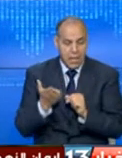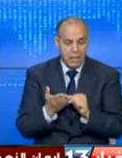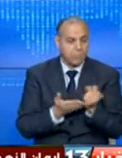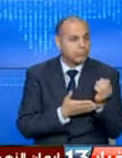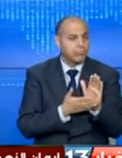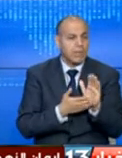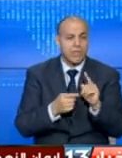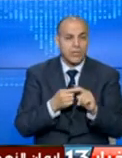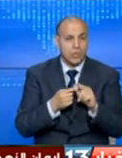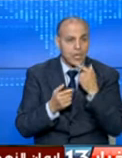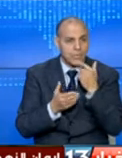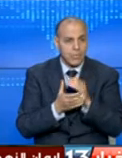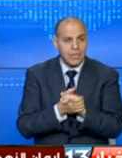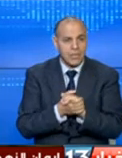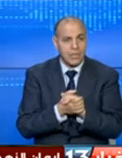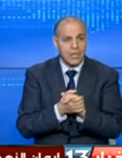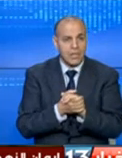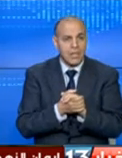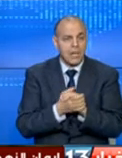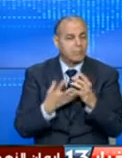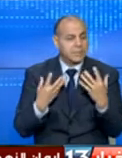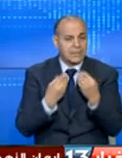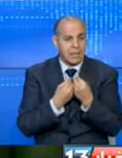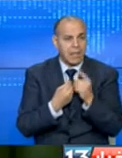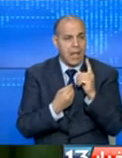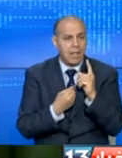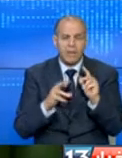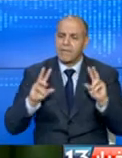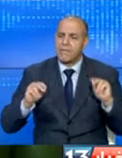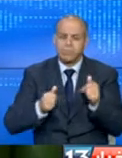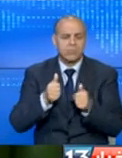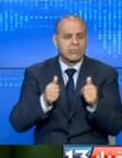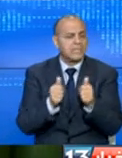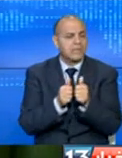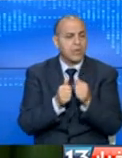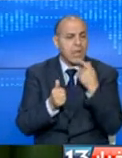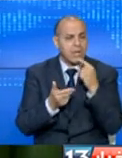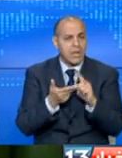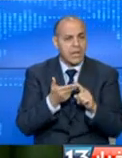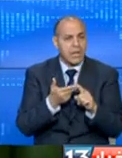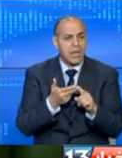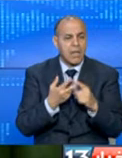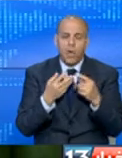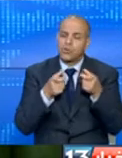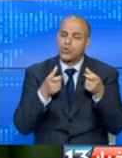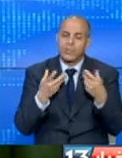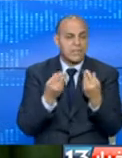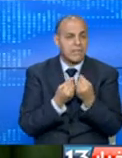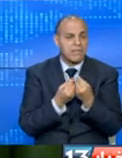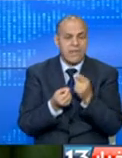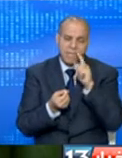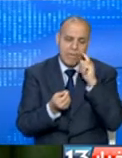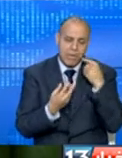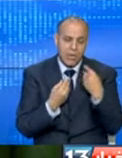يتمثل في بناء مجتمع متضامن دون تمييز بين أفراده، يكرس تكافؤ الفرص بين